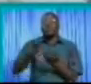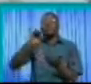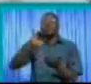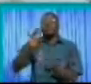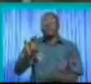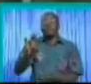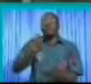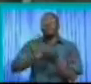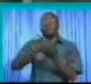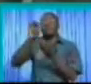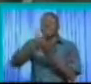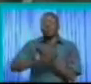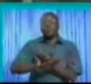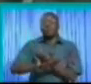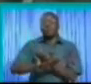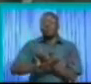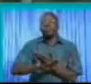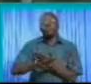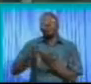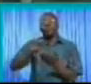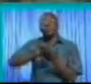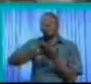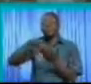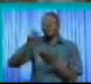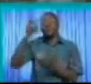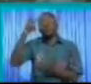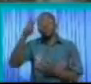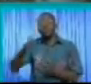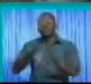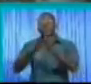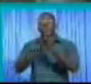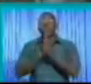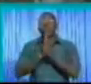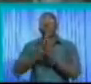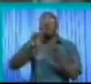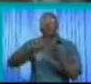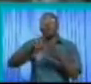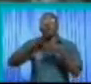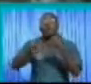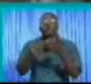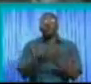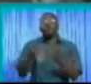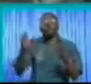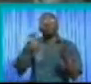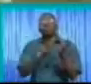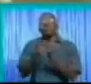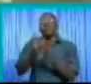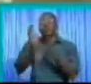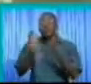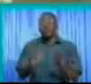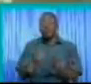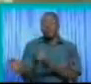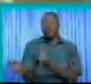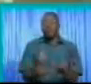septembre, le Saint-Père a demandé à tous les chrétiens du monde entier d'en faire